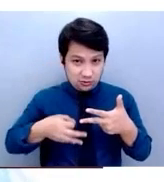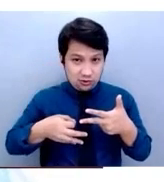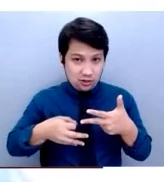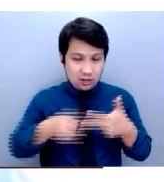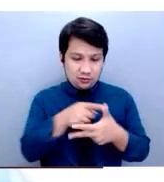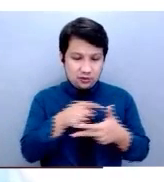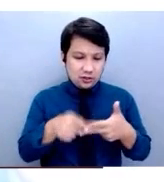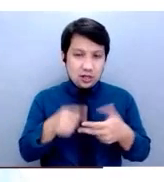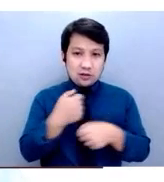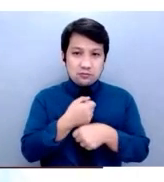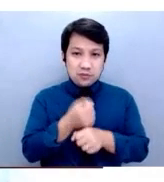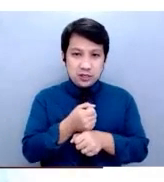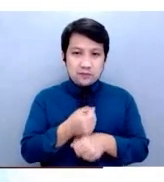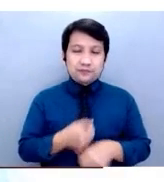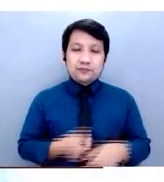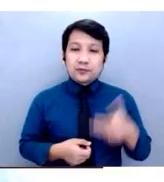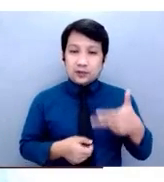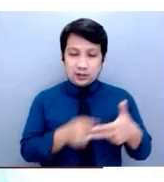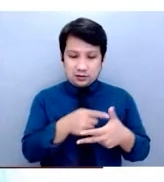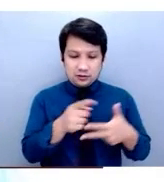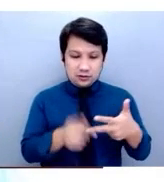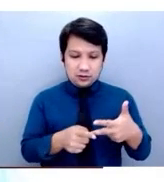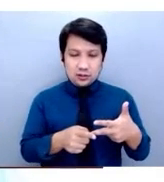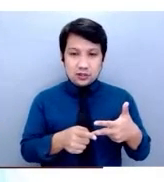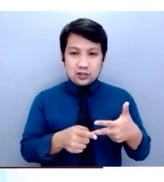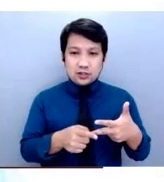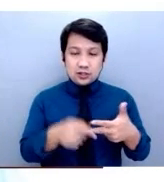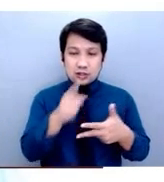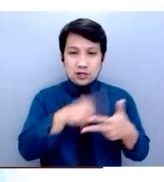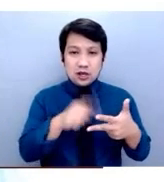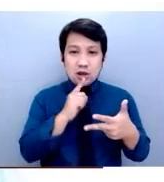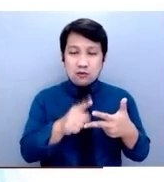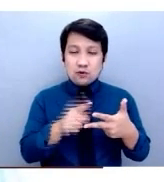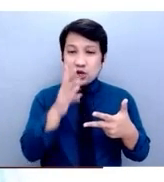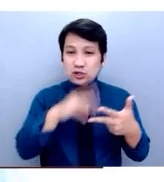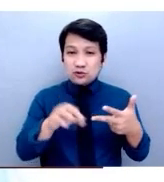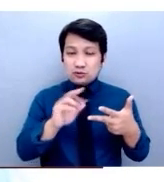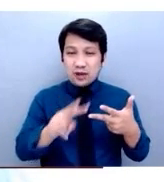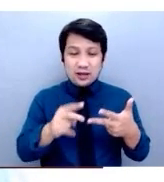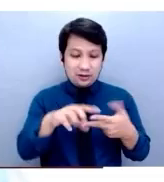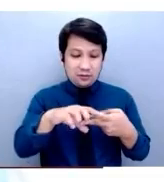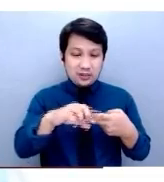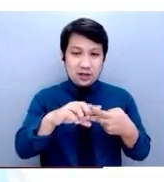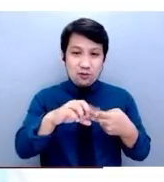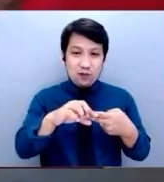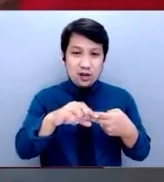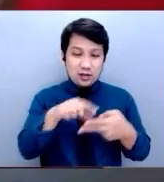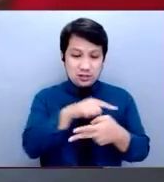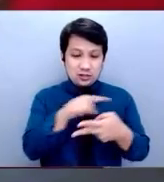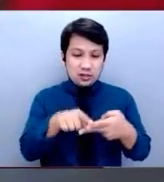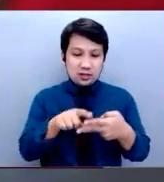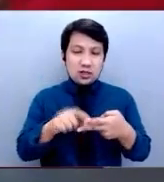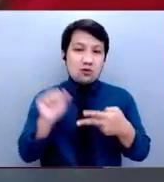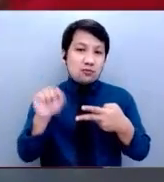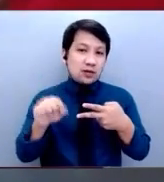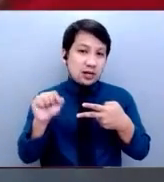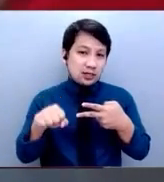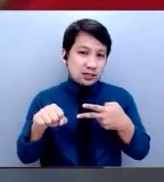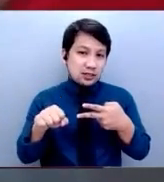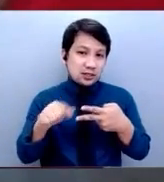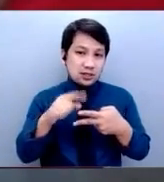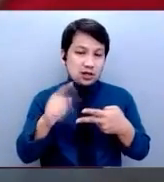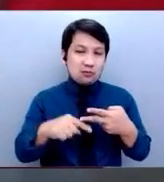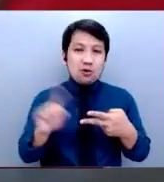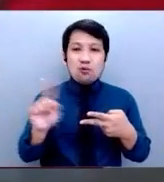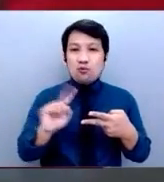gumagawa nito. At ang magiging valid desisyon niya na may epekto kung at least dalawa sa kanila ang sasang-ayon doon sa kung ano